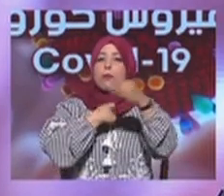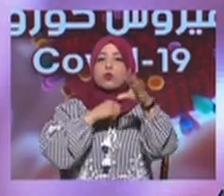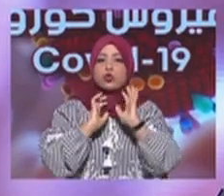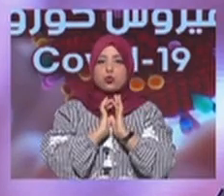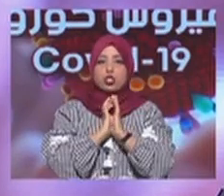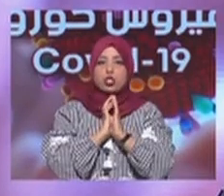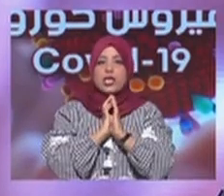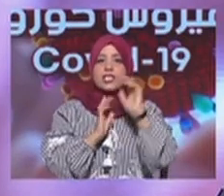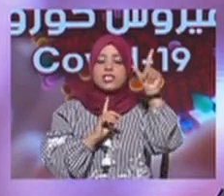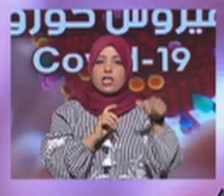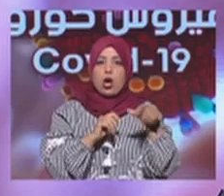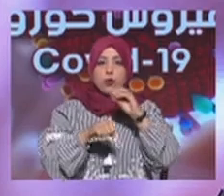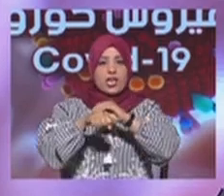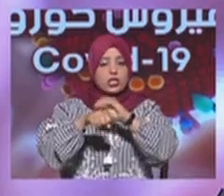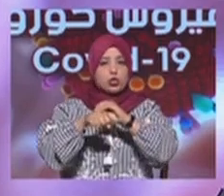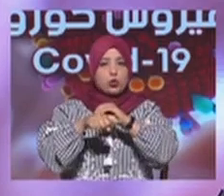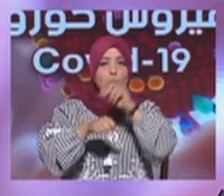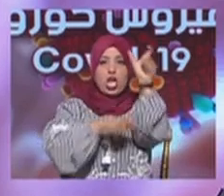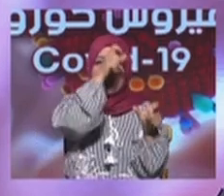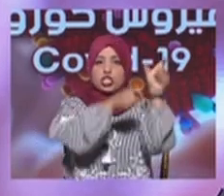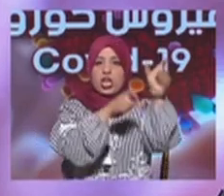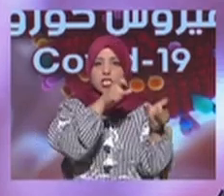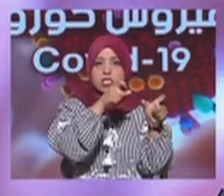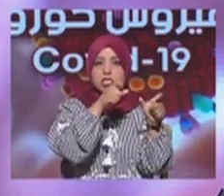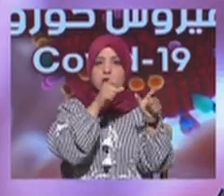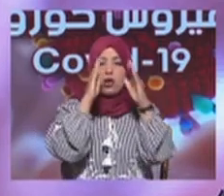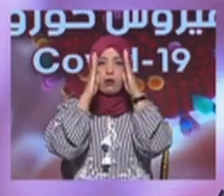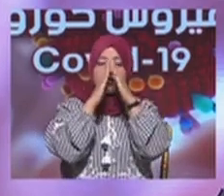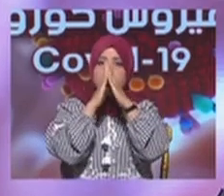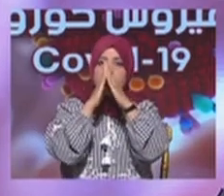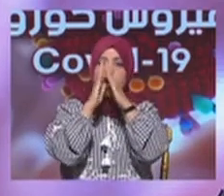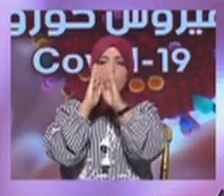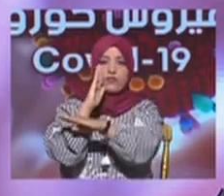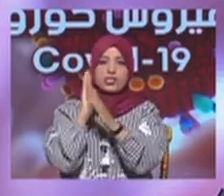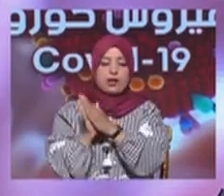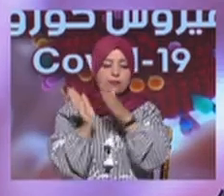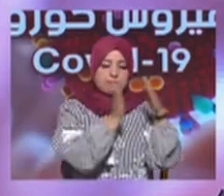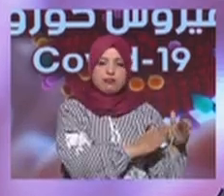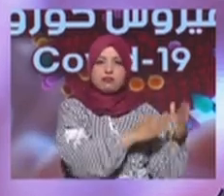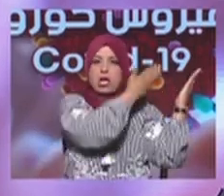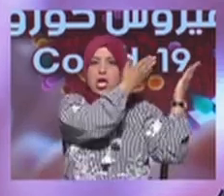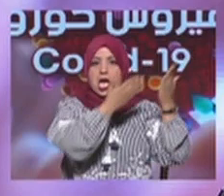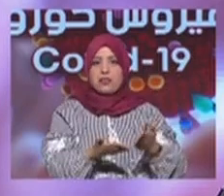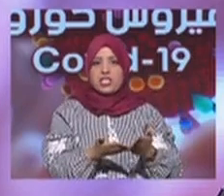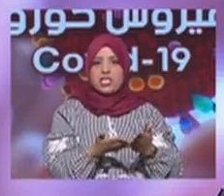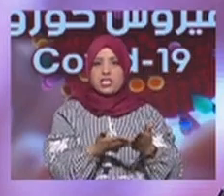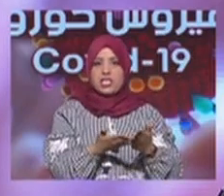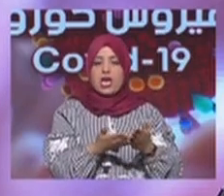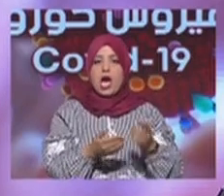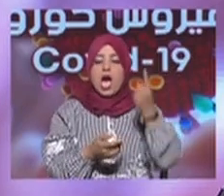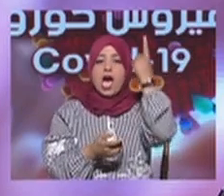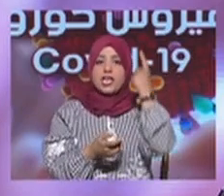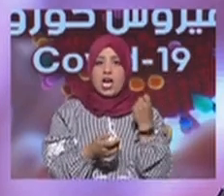أنه الأعداد ما تزيدش تتفاقم. يرافقني الليلة بما أنه يوم الخميس الفارط وقع التعرف